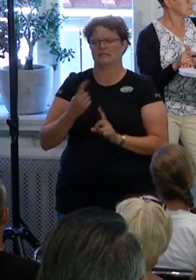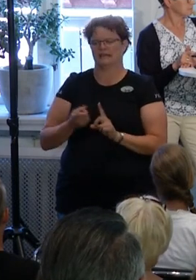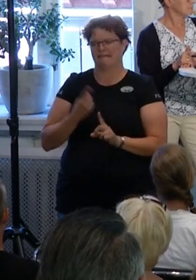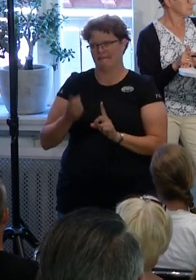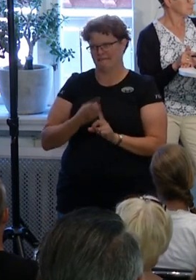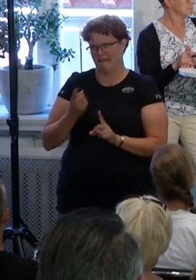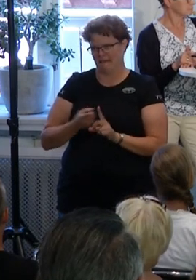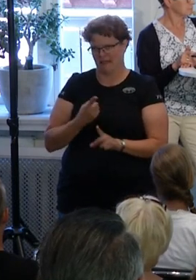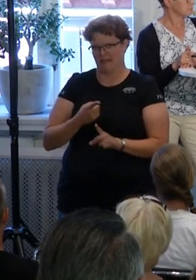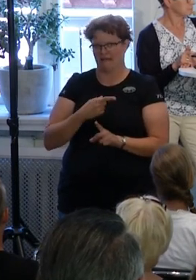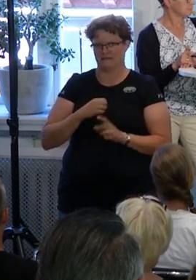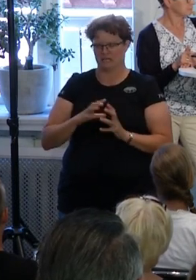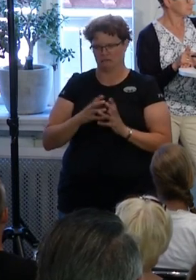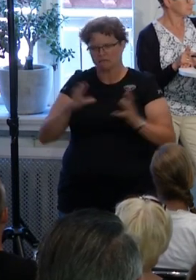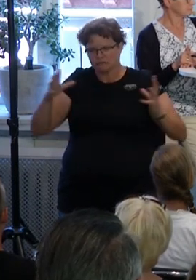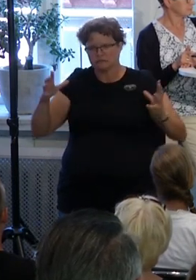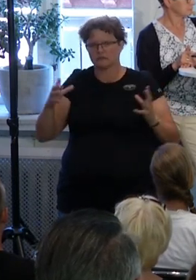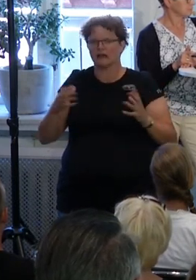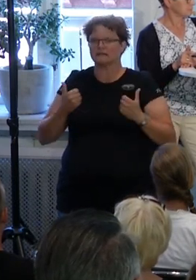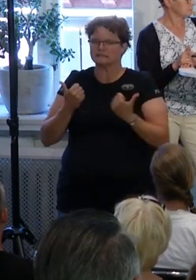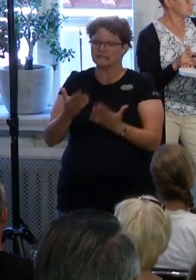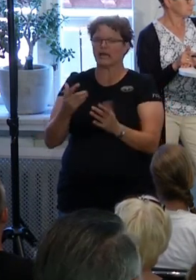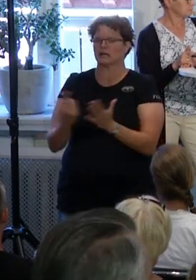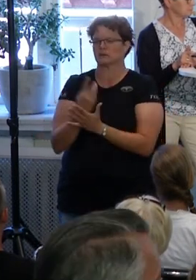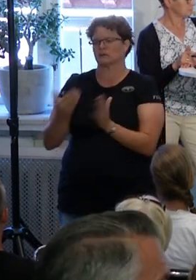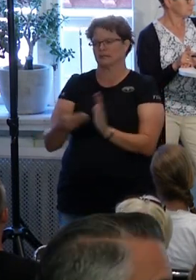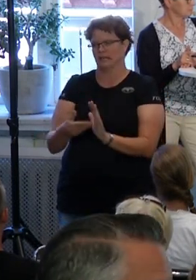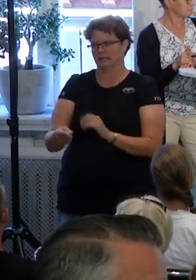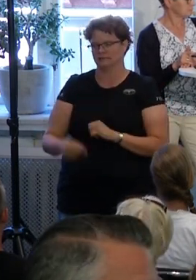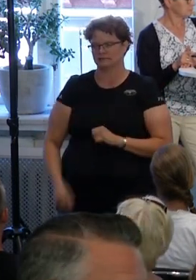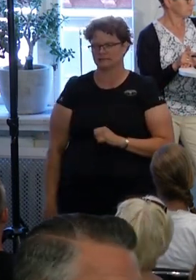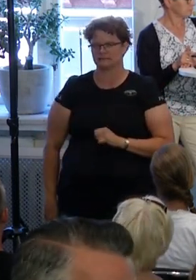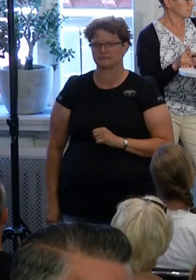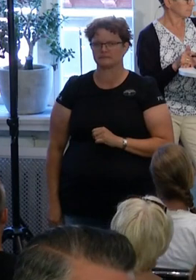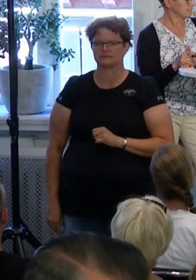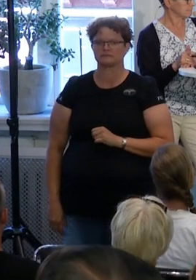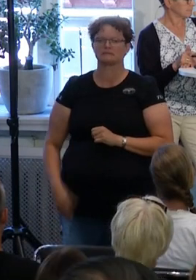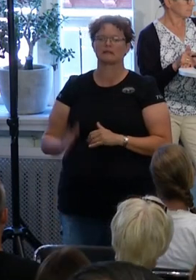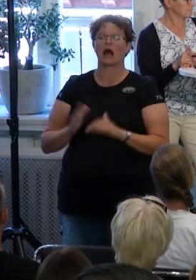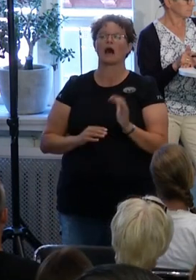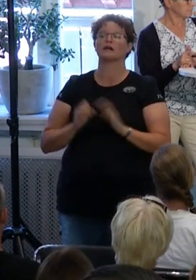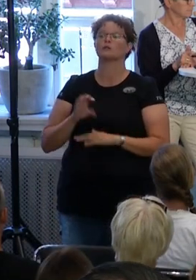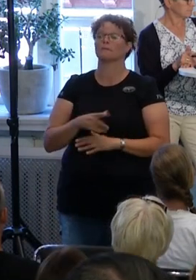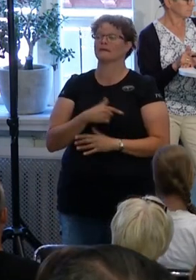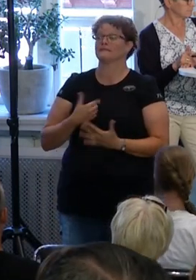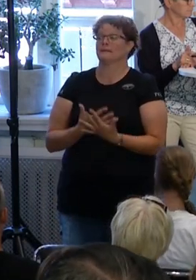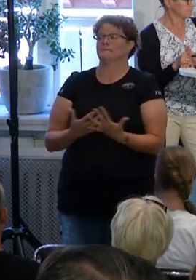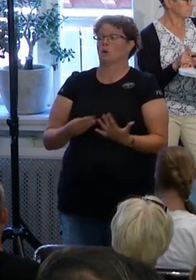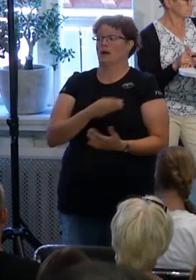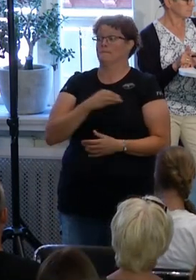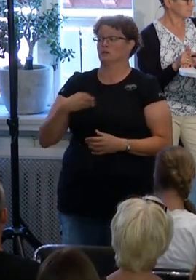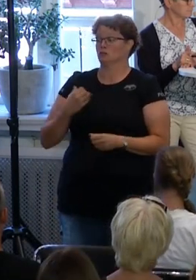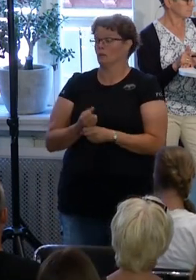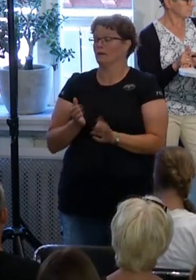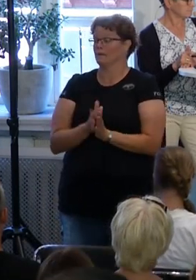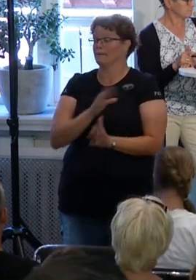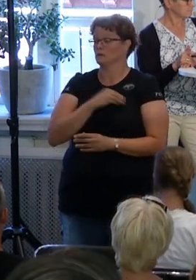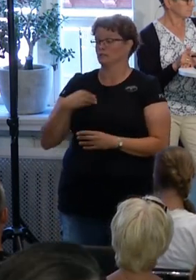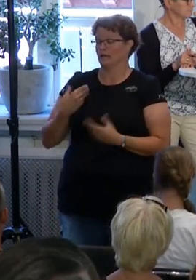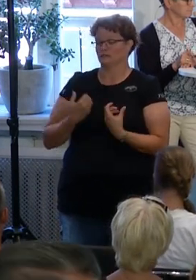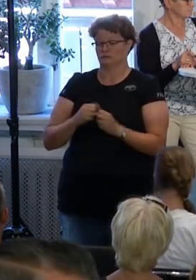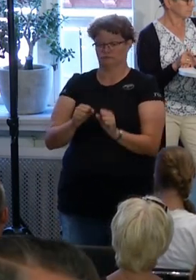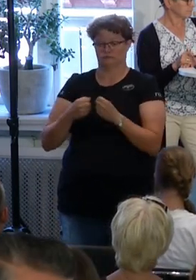som vi skalar upp och sätter resurser till, som handlar om att vi många myndigheter som jobbar med myndighetsutövning